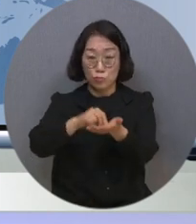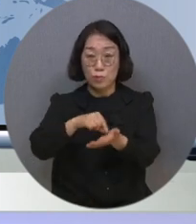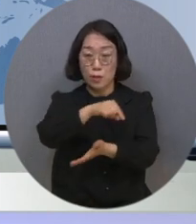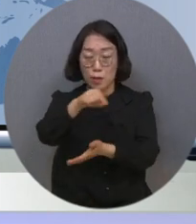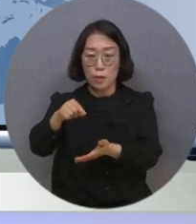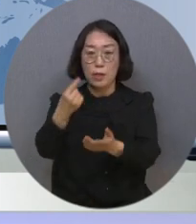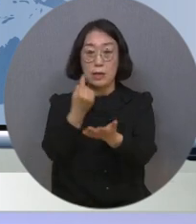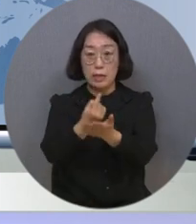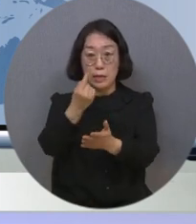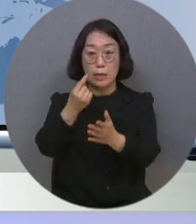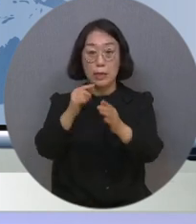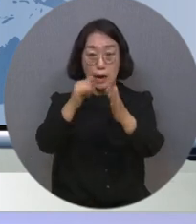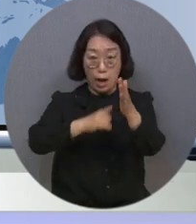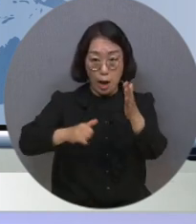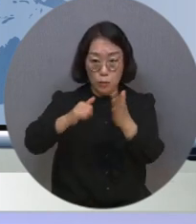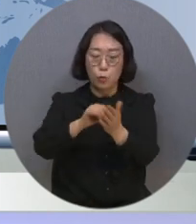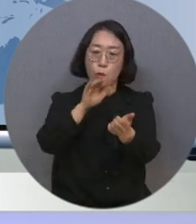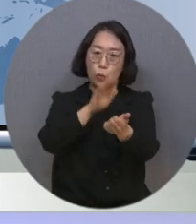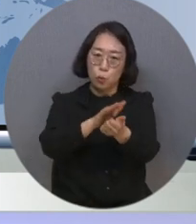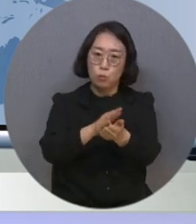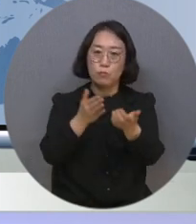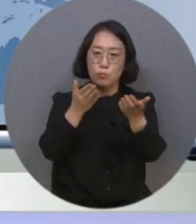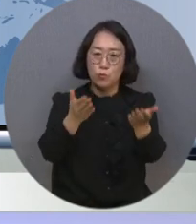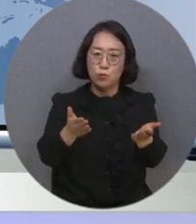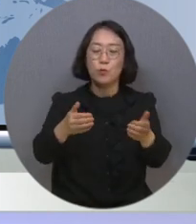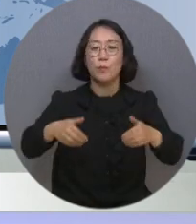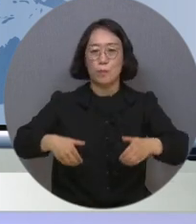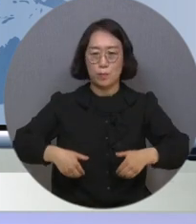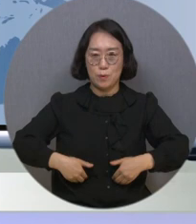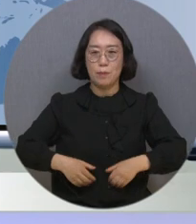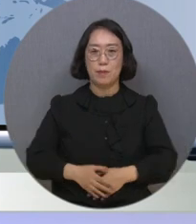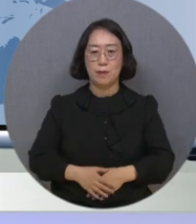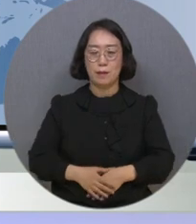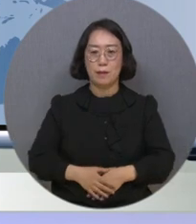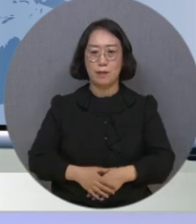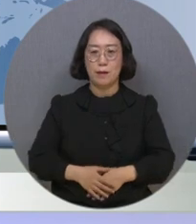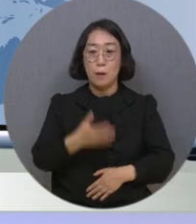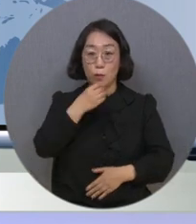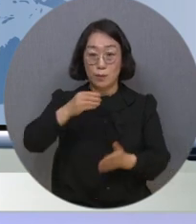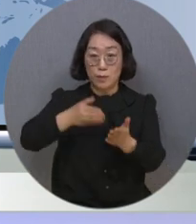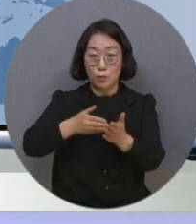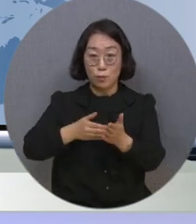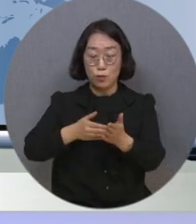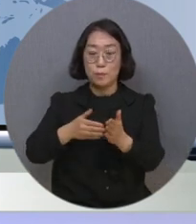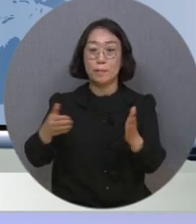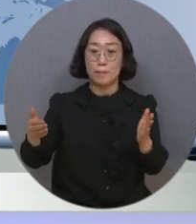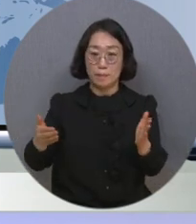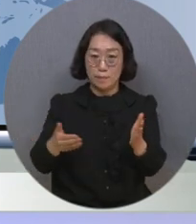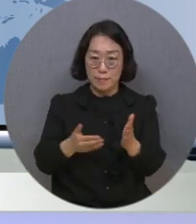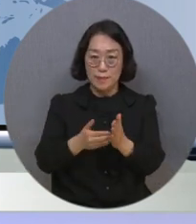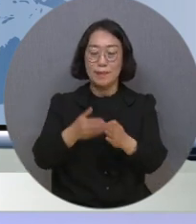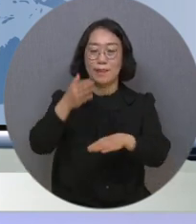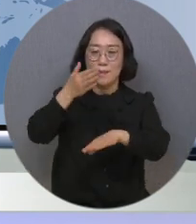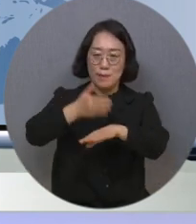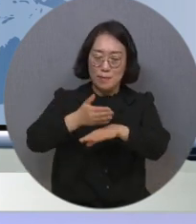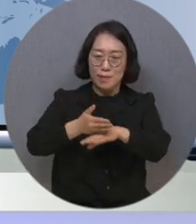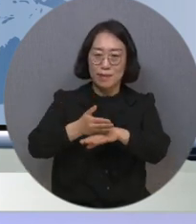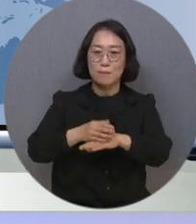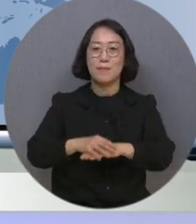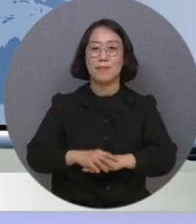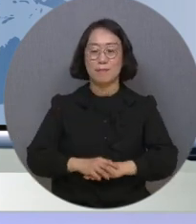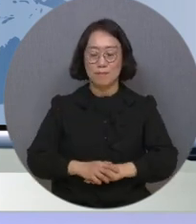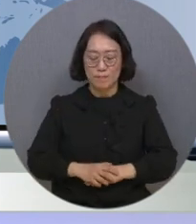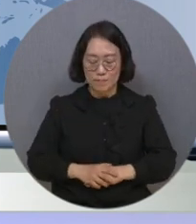1인 가구에 대한 발맞춘 정책이 요구되는 때입니다. 이상 WBC 복지TV 뉴스 24를 마칩니다. 시청해주신